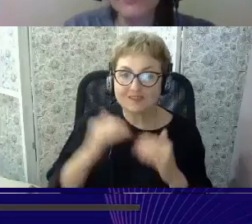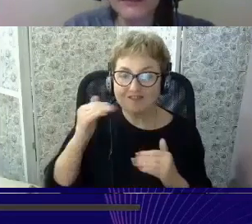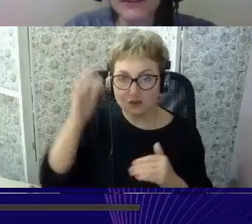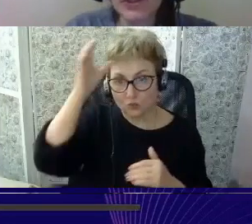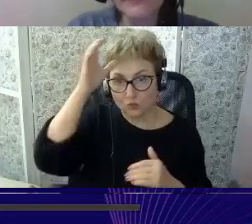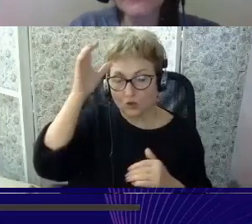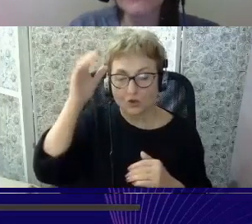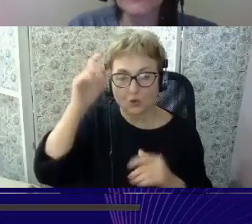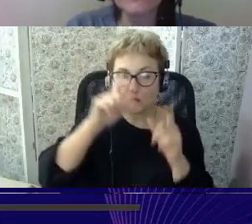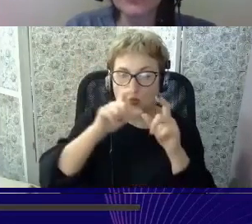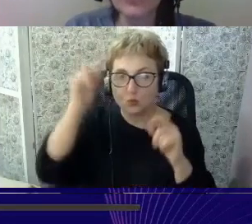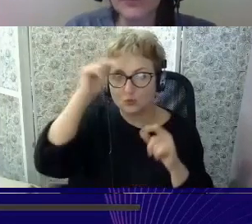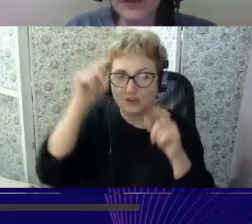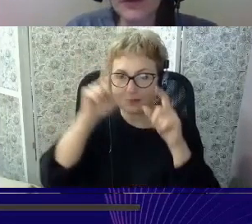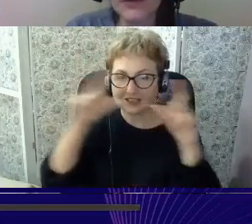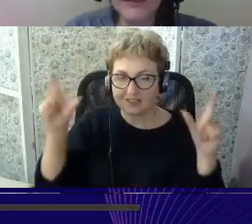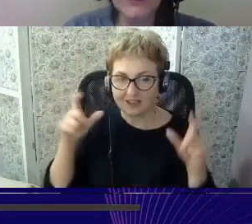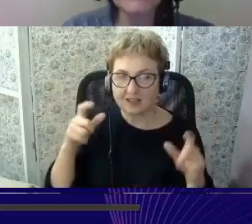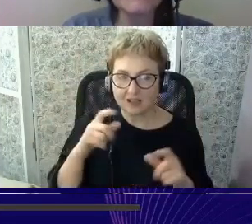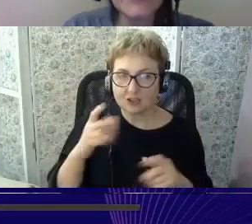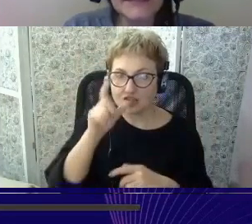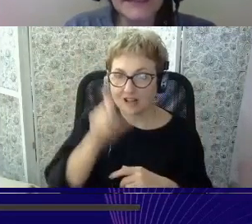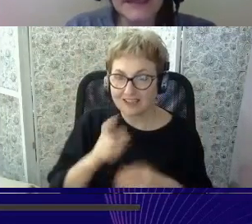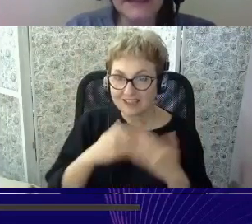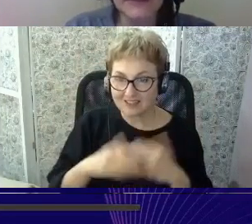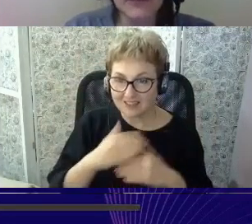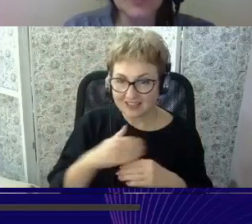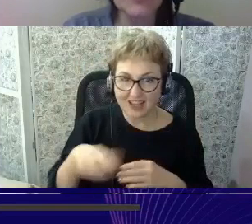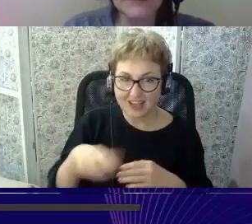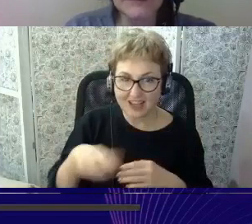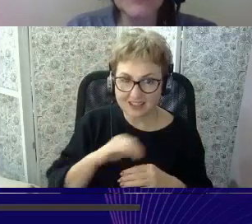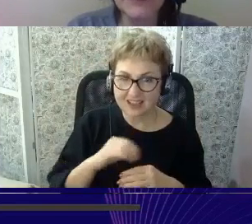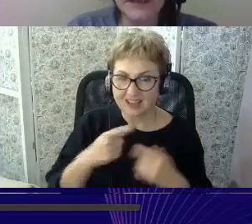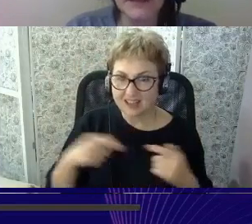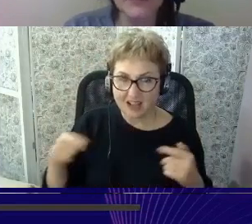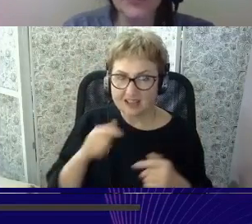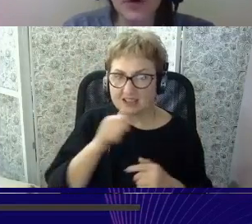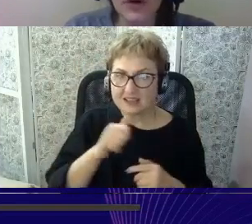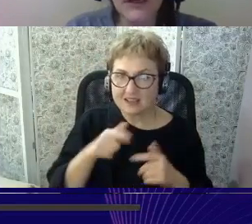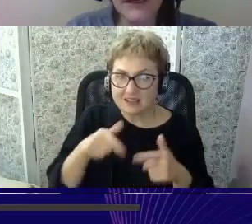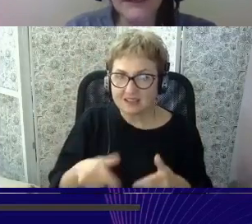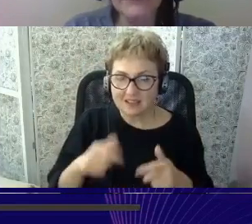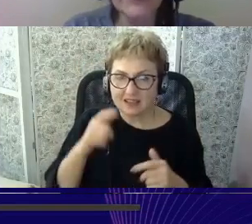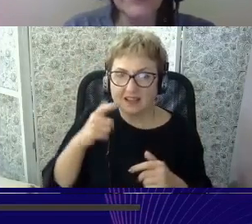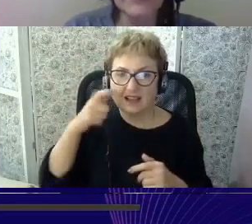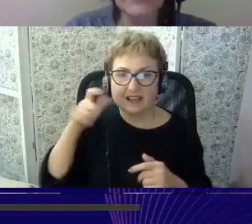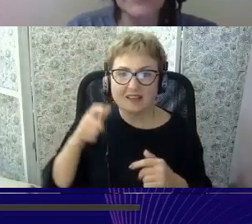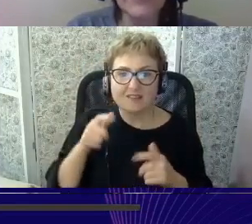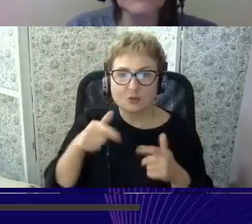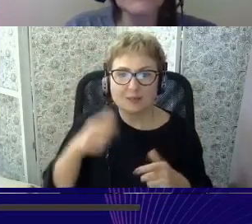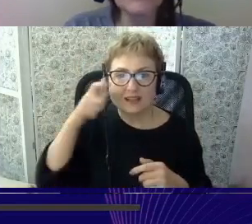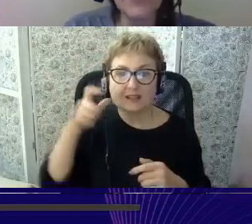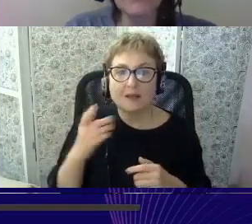учебное заведение, человек с инвалидностью, повторюсь, как и все остальные, сдает вступительные испытания. Но какая есть